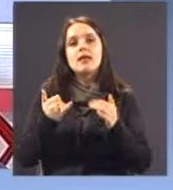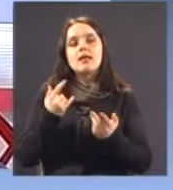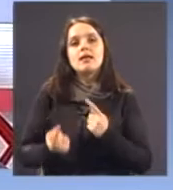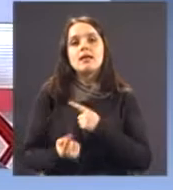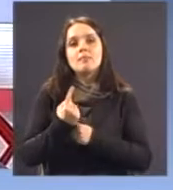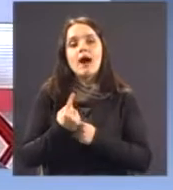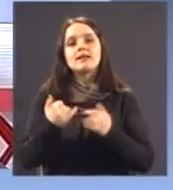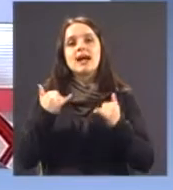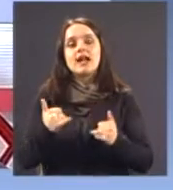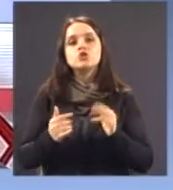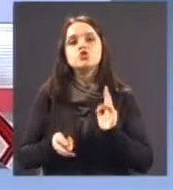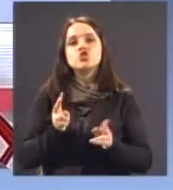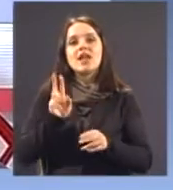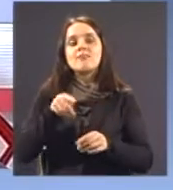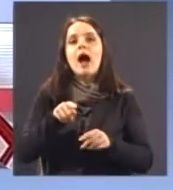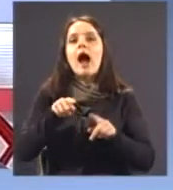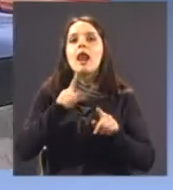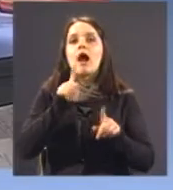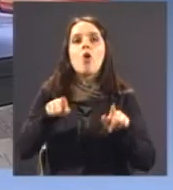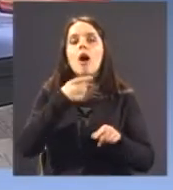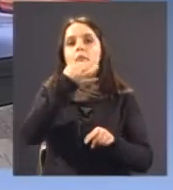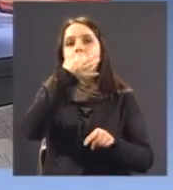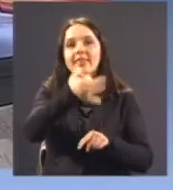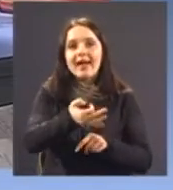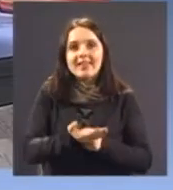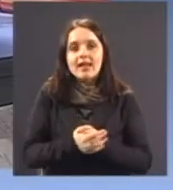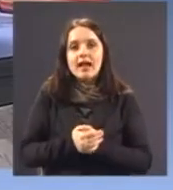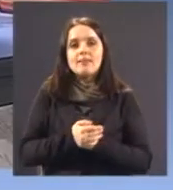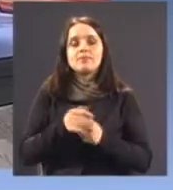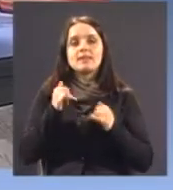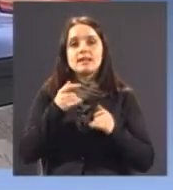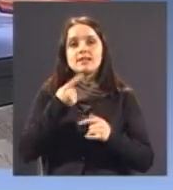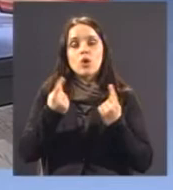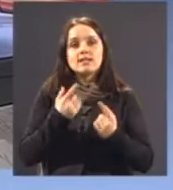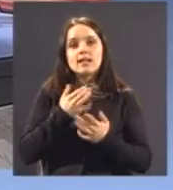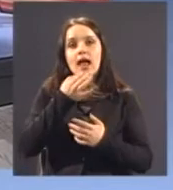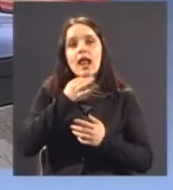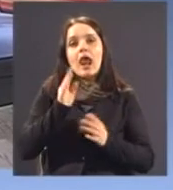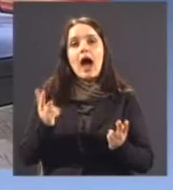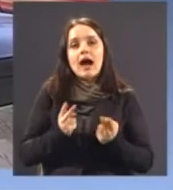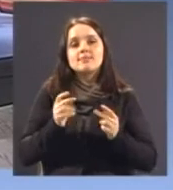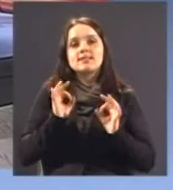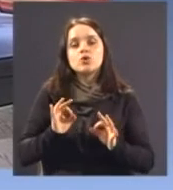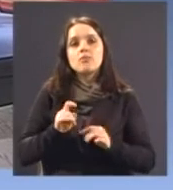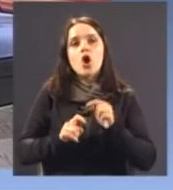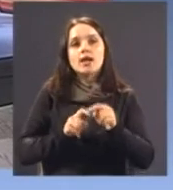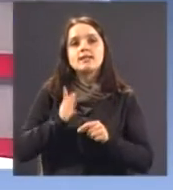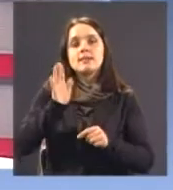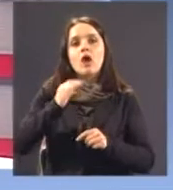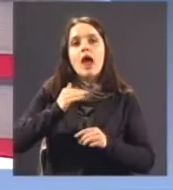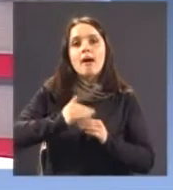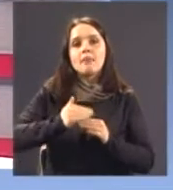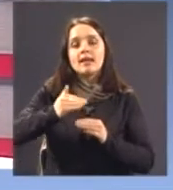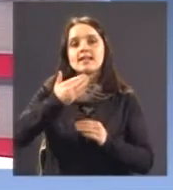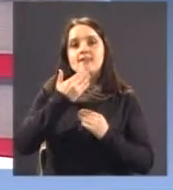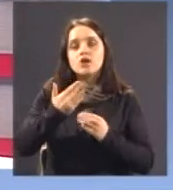koga pitati. Dakle, ipak možemo reći da situacija ide naprijed možda laganim, ali sigurnim koracima. Idemo naprijed zahvaljujući